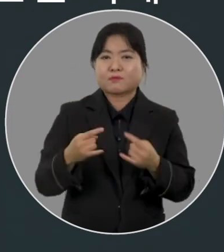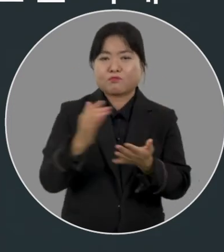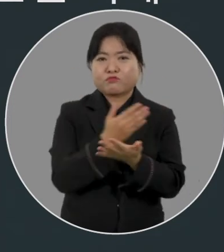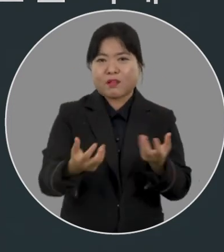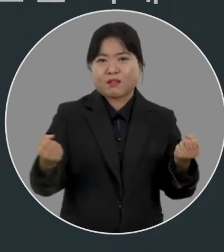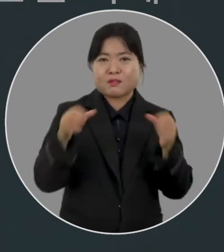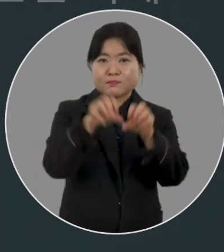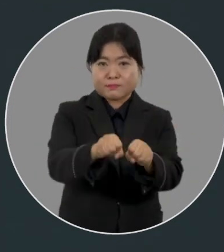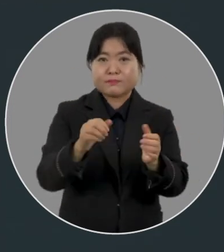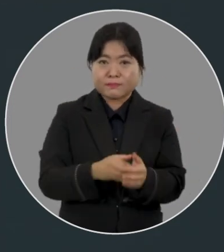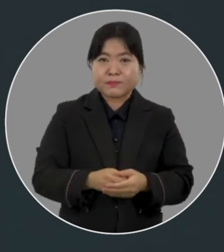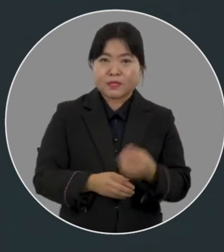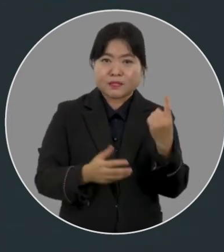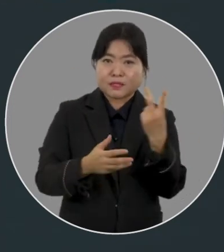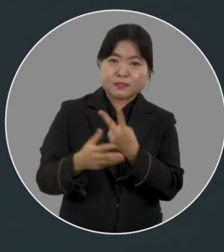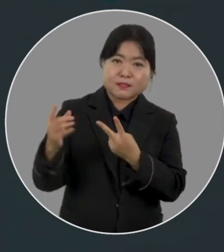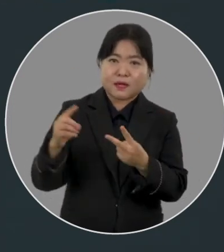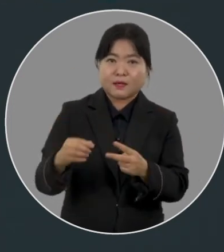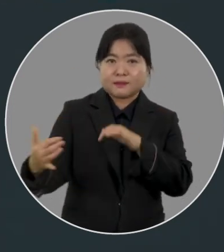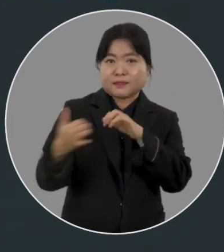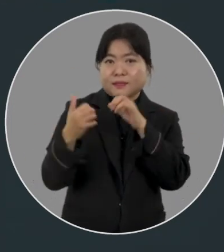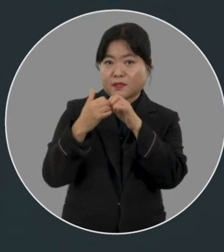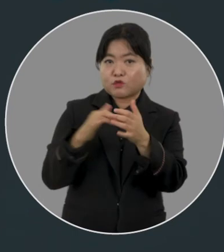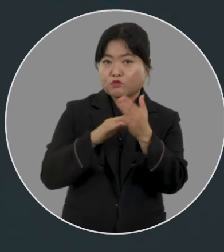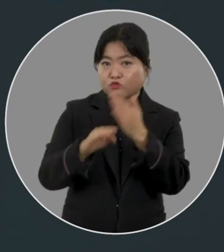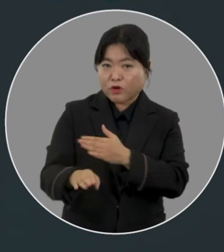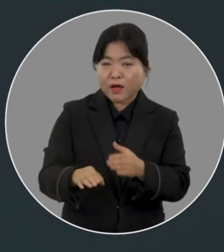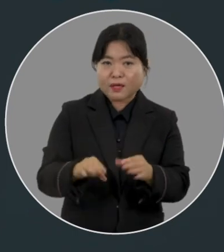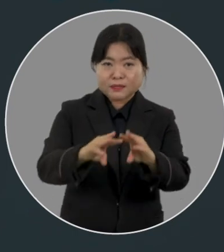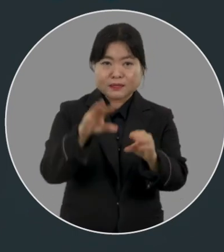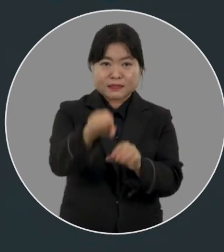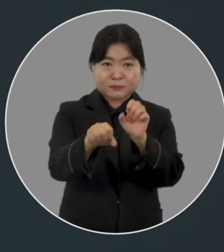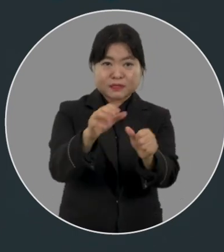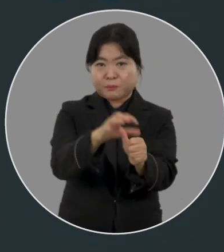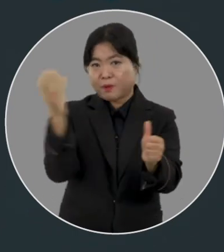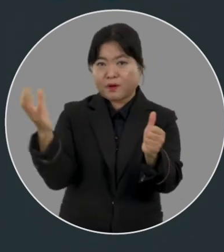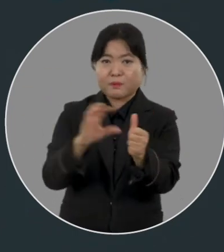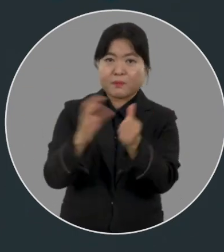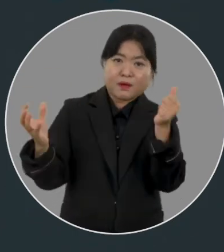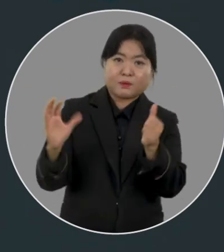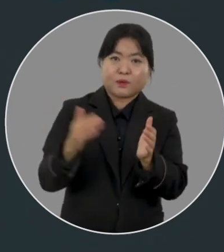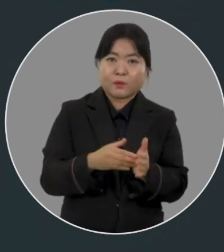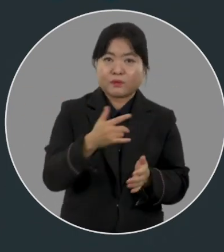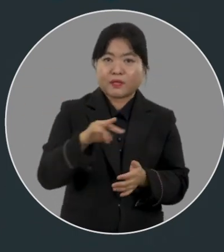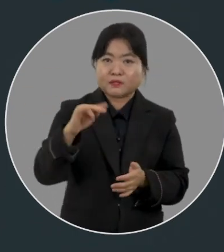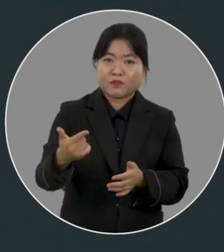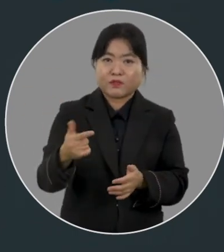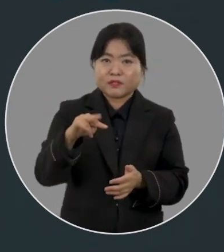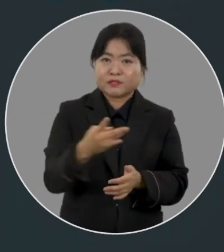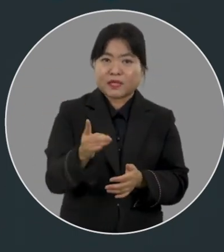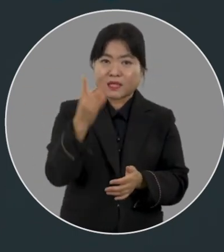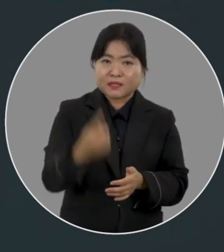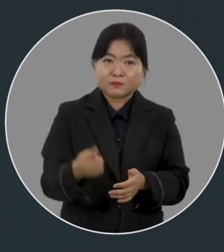분할 지배합니다. 1, 2차 양차 세계대전을 거치면서 탈식민 시대가 시작되고 네이션 스테이트,